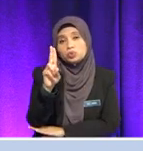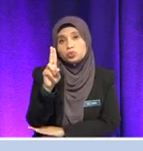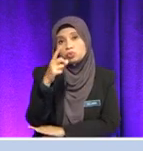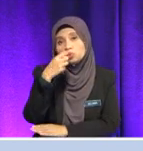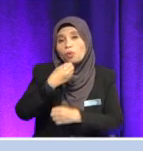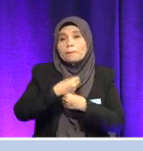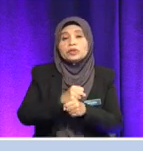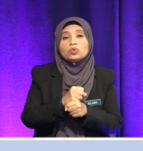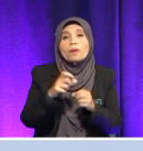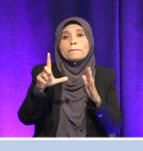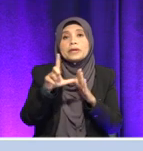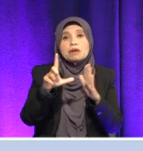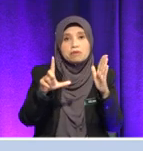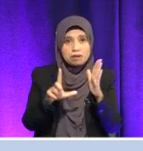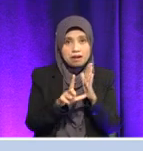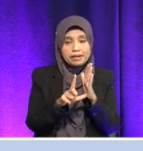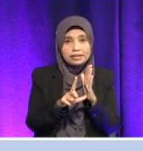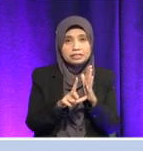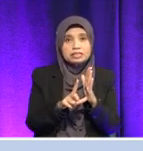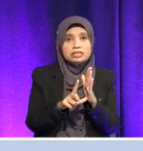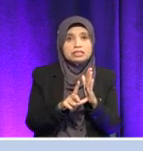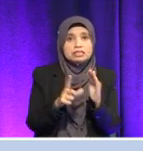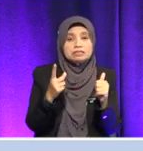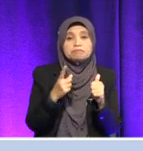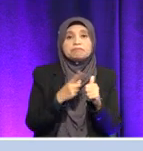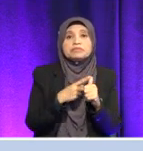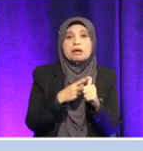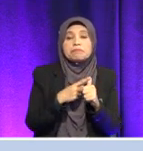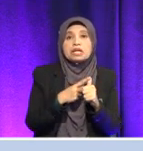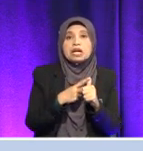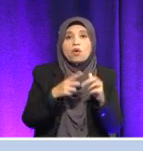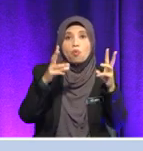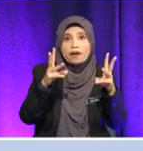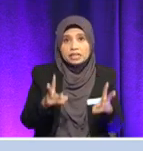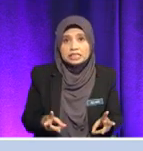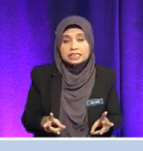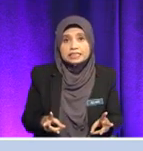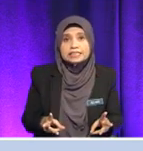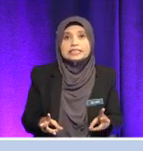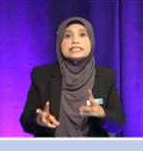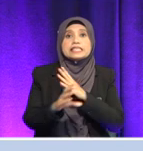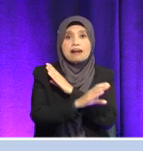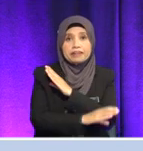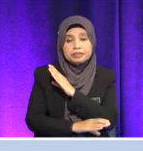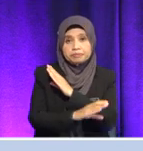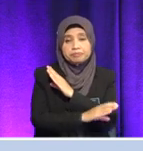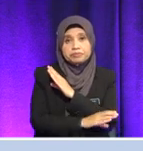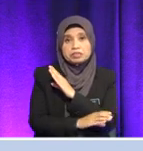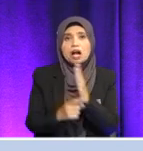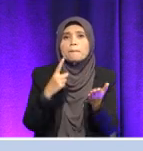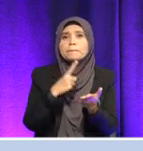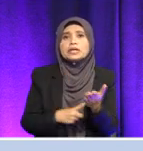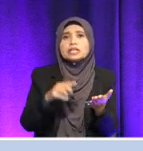membentuk lembaganya jadi gini soal kewarganegaraan baik apa yang diminta di dalam soal kewarganegaraan tersebut